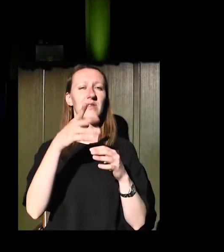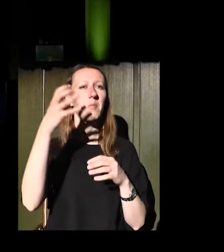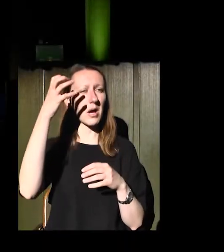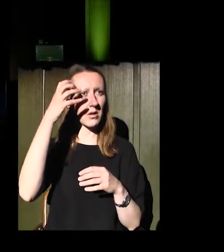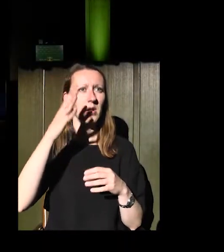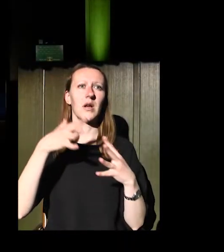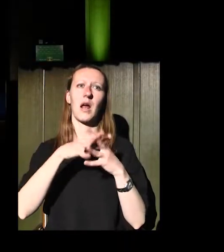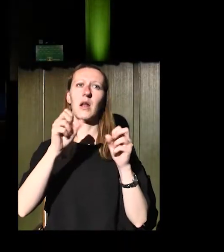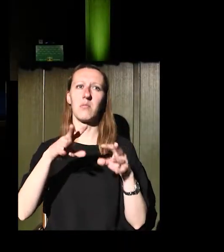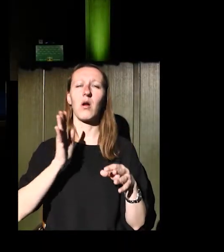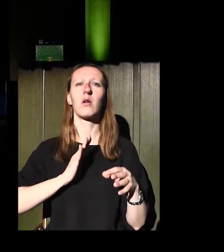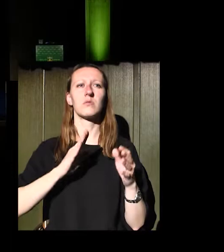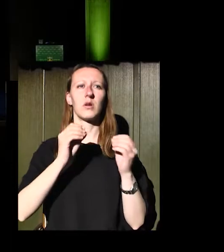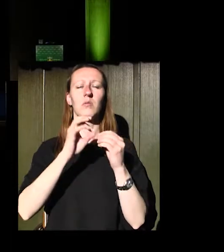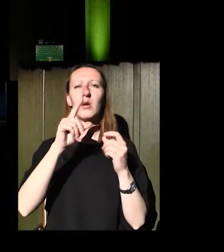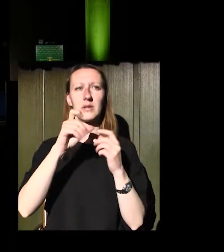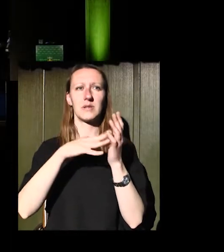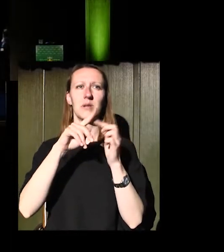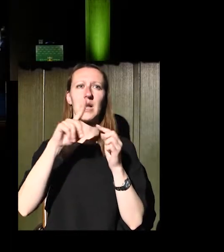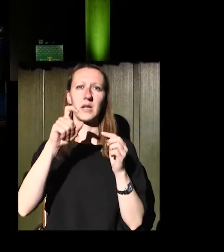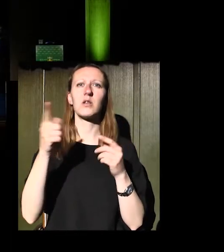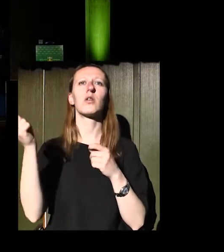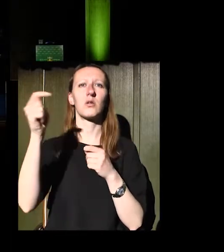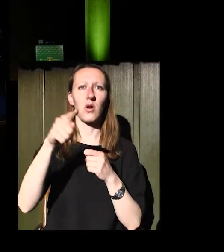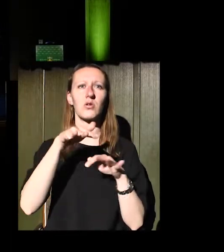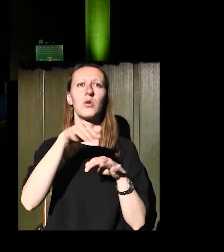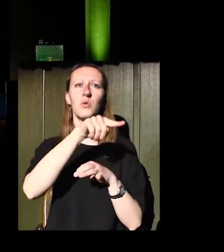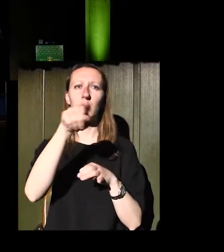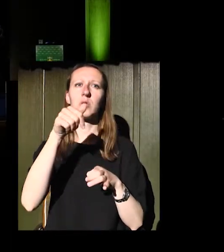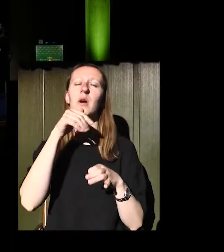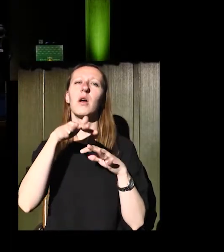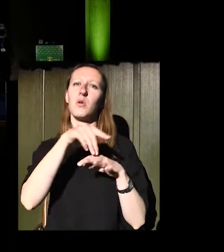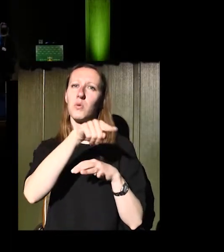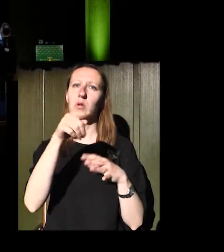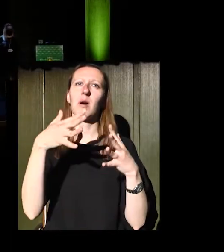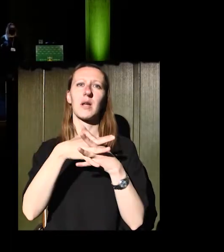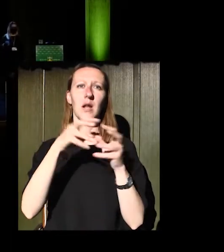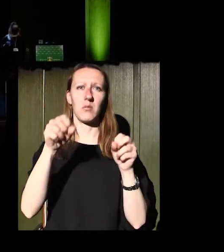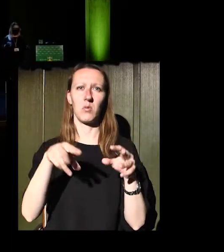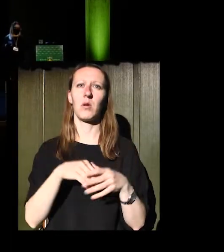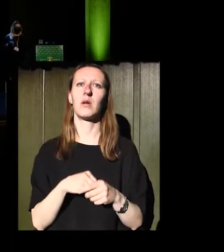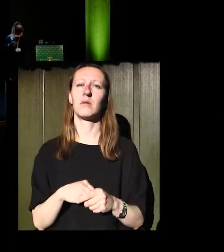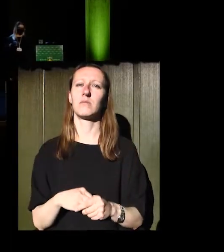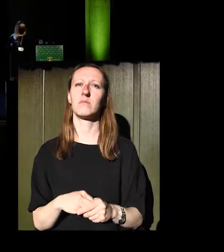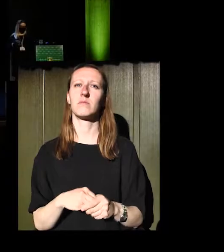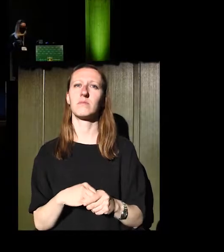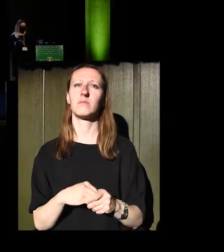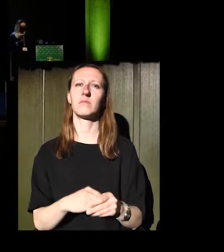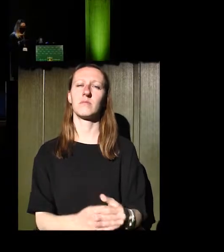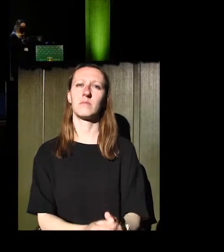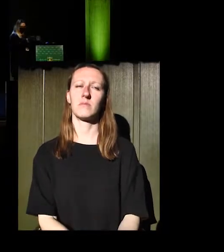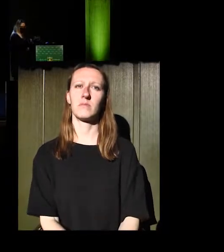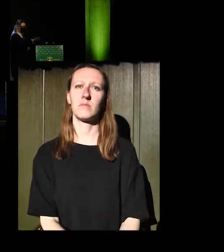Pozivamo gradonačelnika grada Pule, gospodina Borisa Miletića, da se obrati gledateljima i građanima grada Pule.